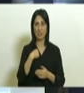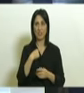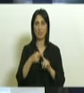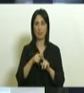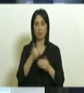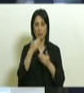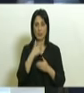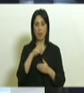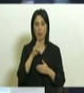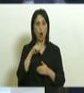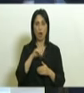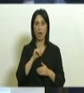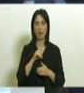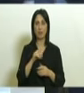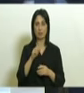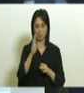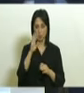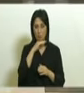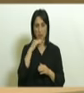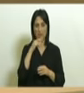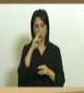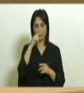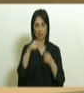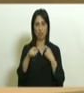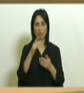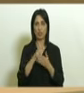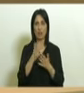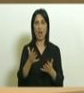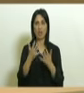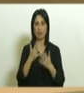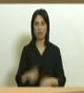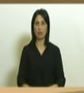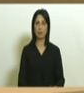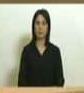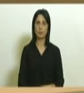გითხავთ, რომ მარტო მორალში არა, გონებრივ შესაძლებლობებშიც განსხვავებაა ჩვენ შორის, აშკარად.